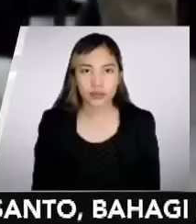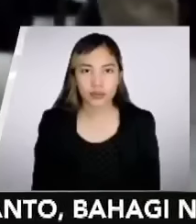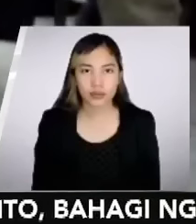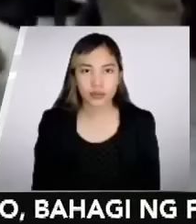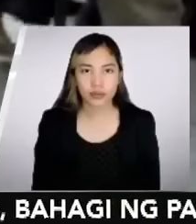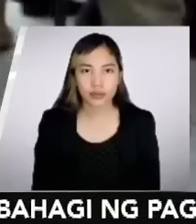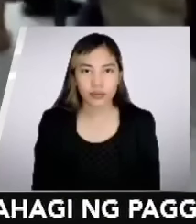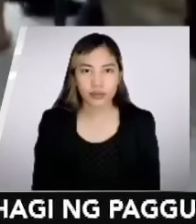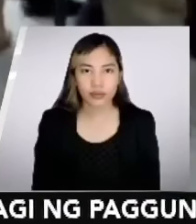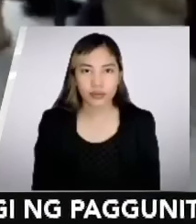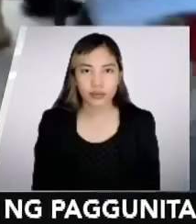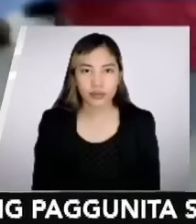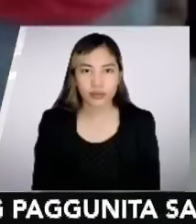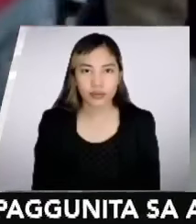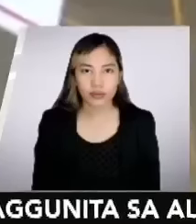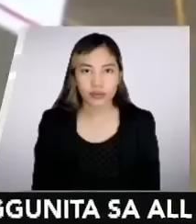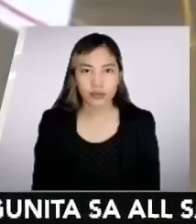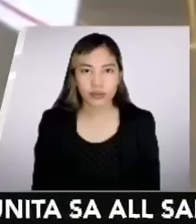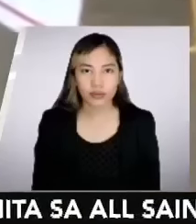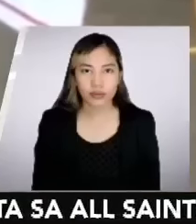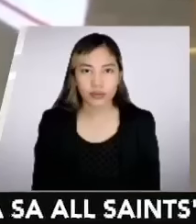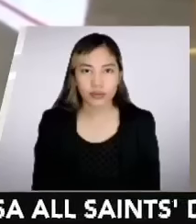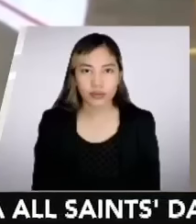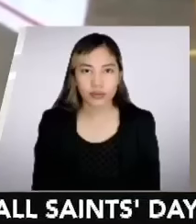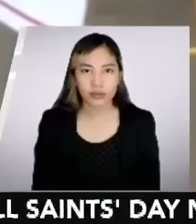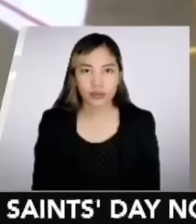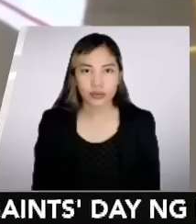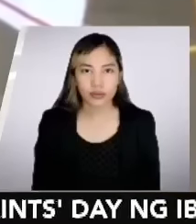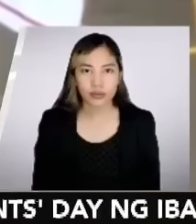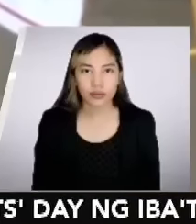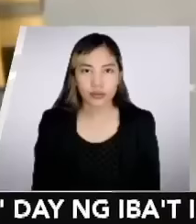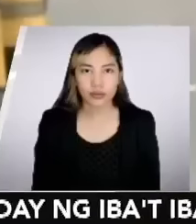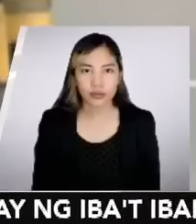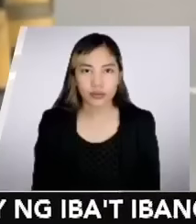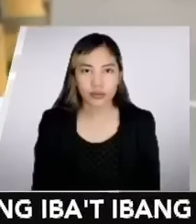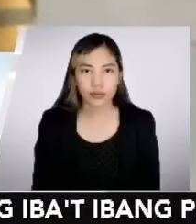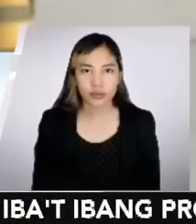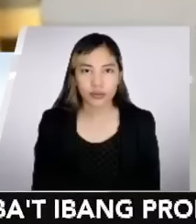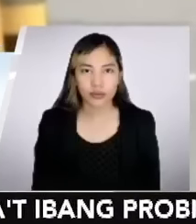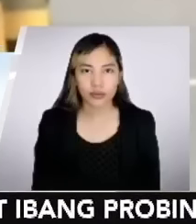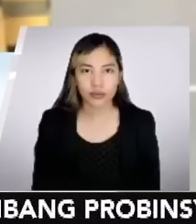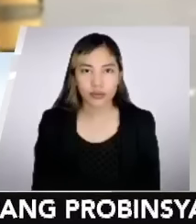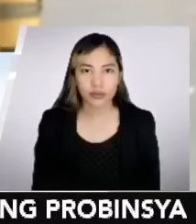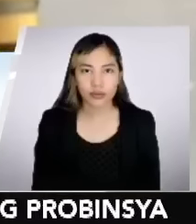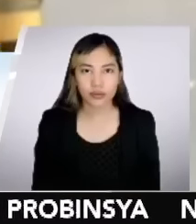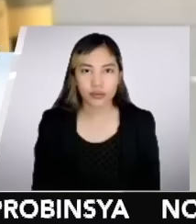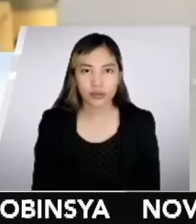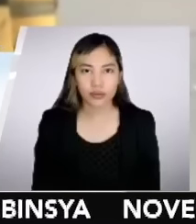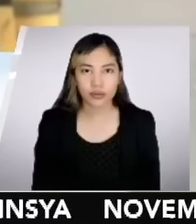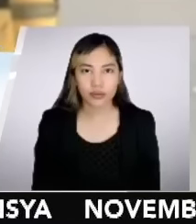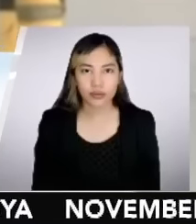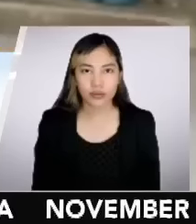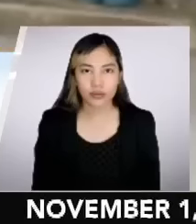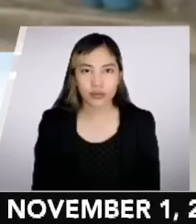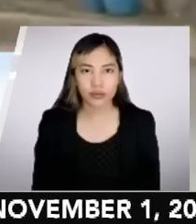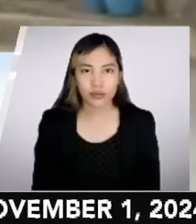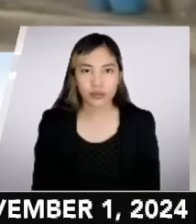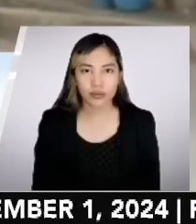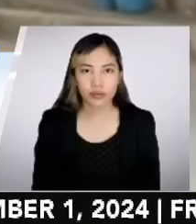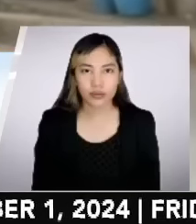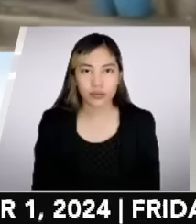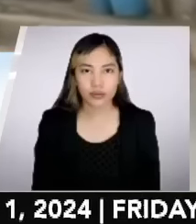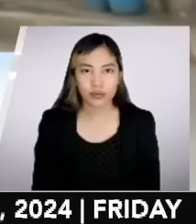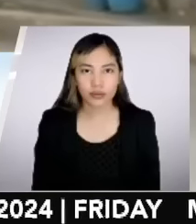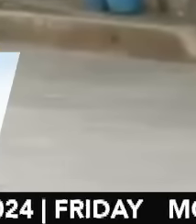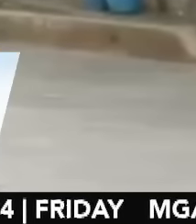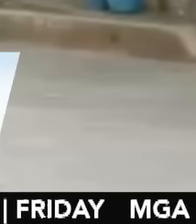sa lungsod ng Baguio. Ganon din yung mga bumibisita naman sa iba't ibang mga sementeryo. Dito yan sa City of Pines. Para sa mga akit pa lamang sa Baguio